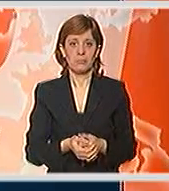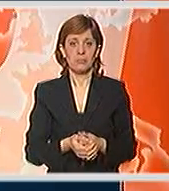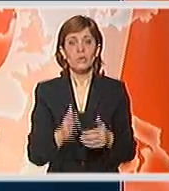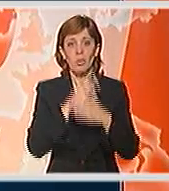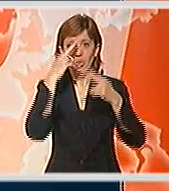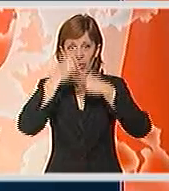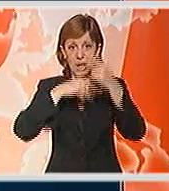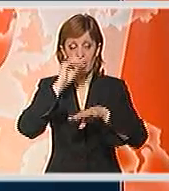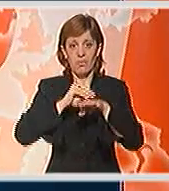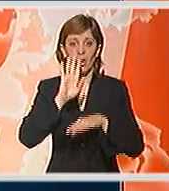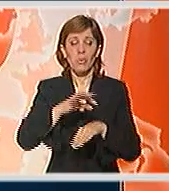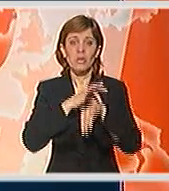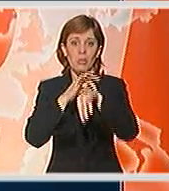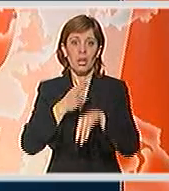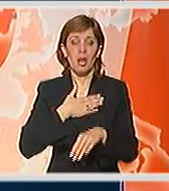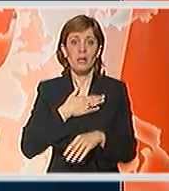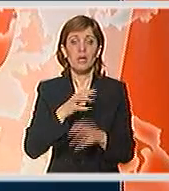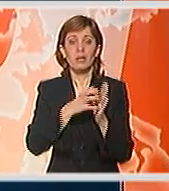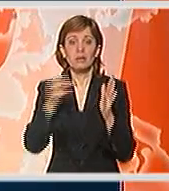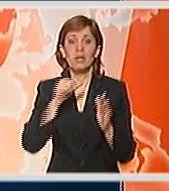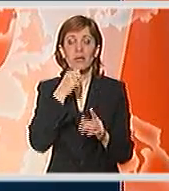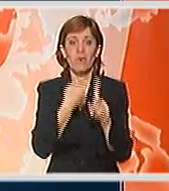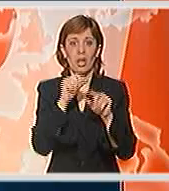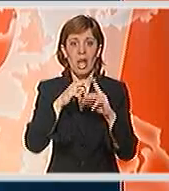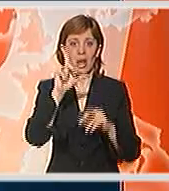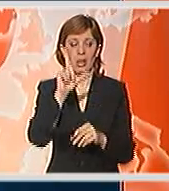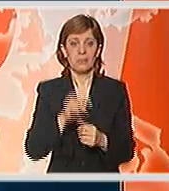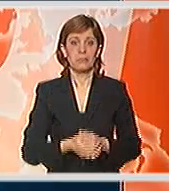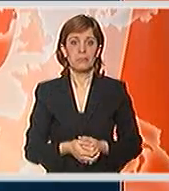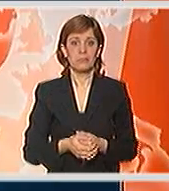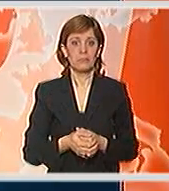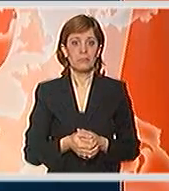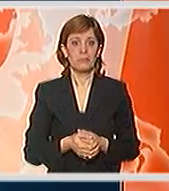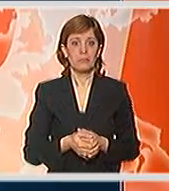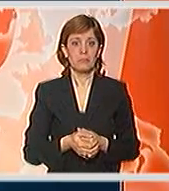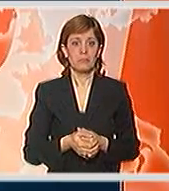Opširni pregled informacija možete pratiti u nastavku ovih vesti na našem infokanalu.